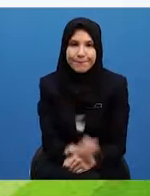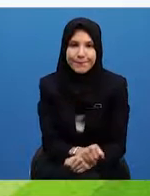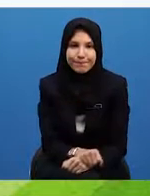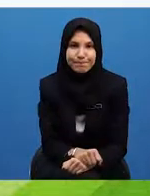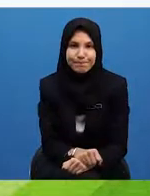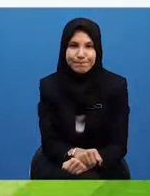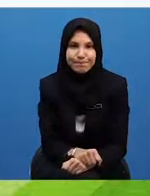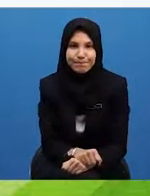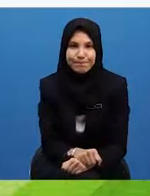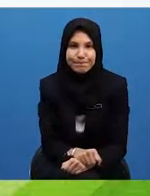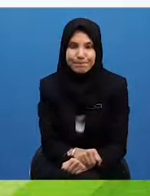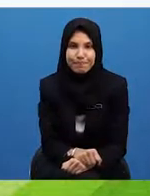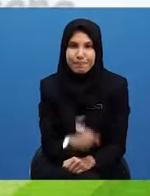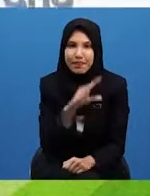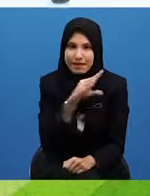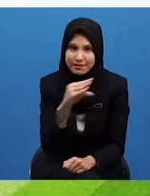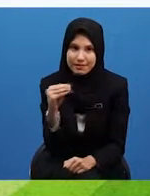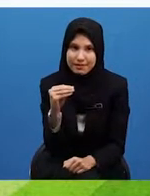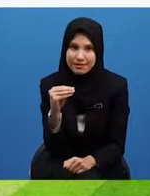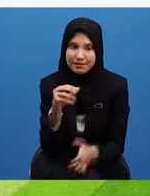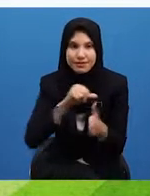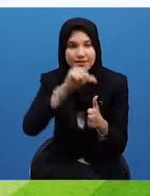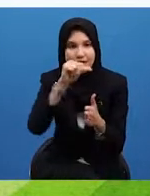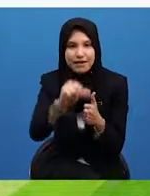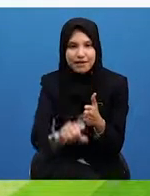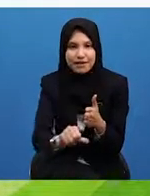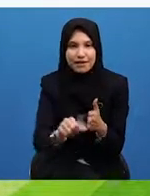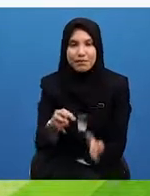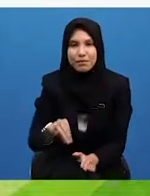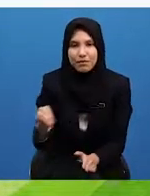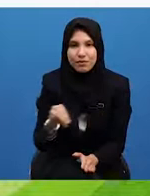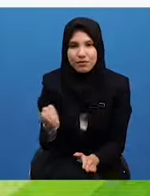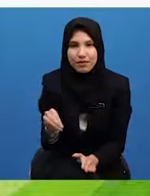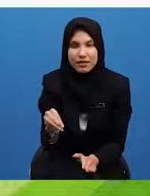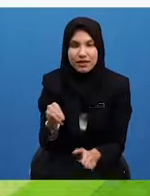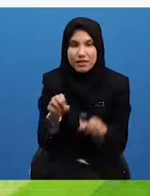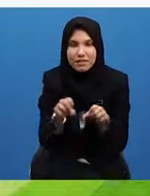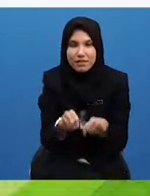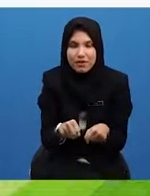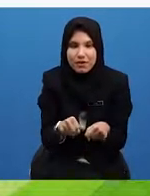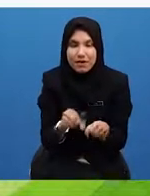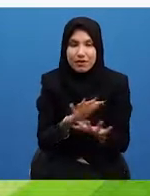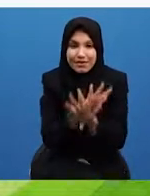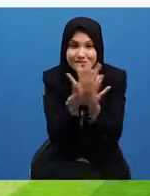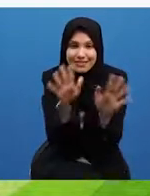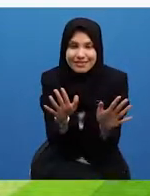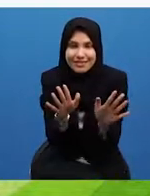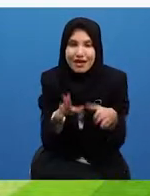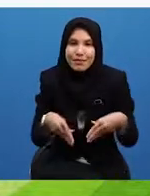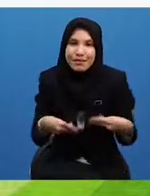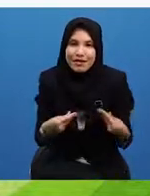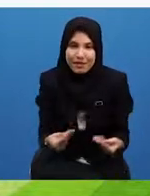gelap Hai dan yang terakhir murid boleh menerangkan Bagaimana